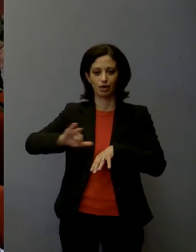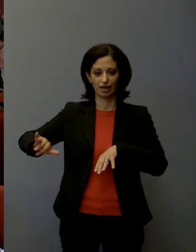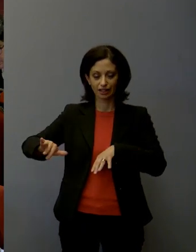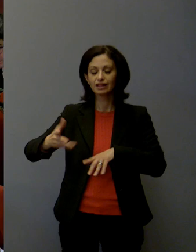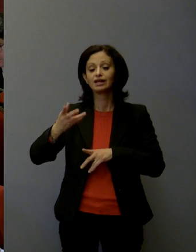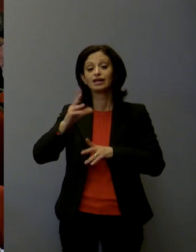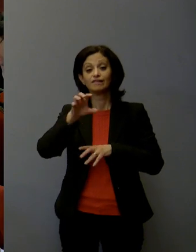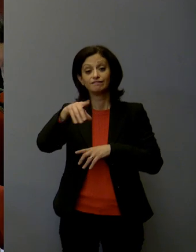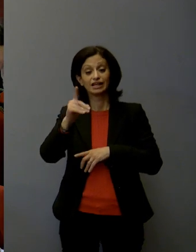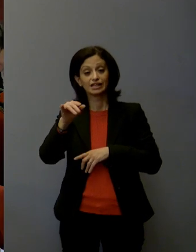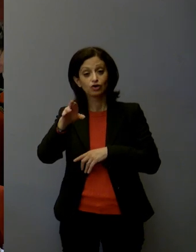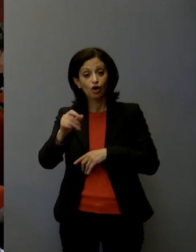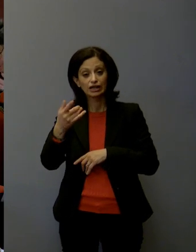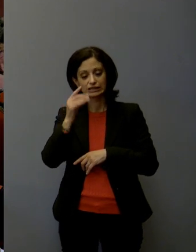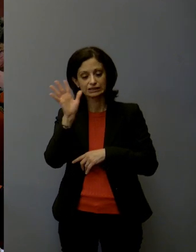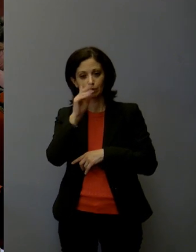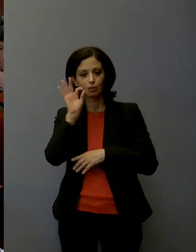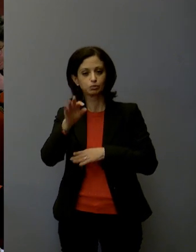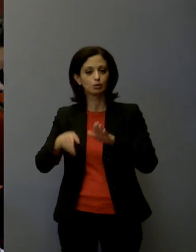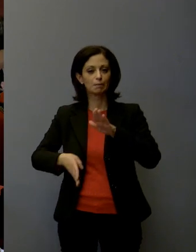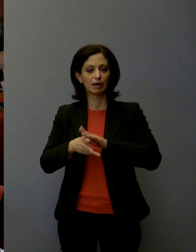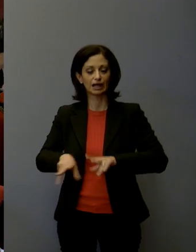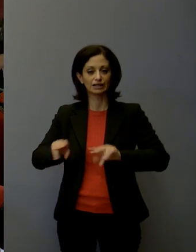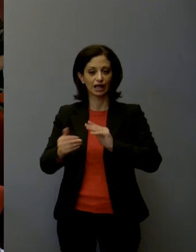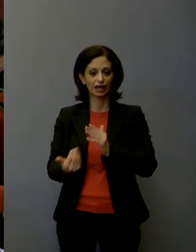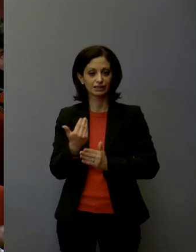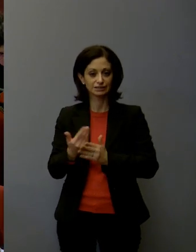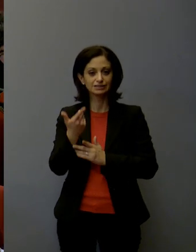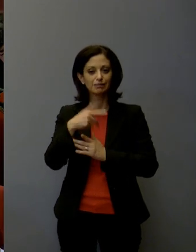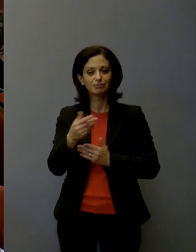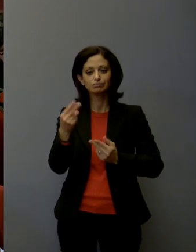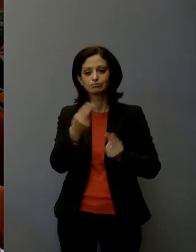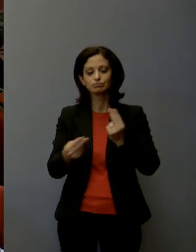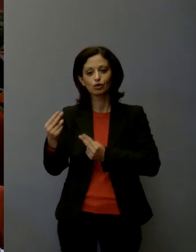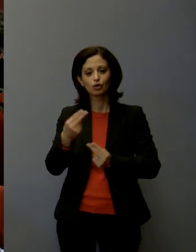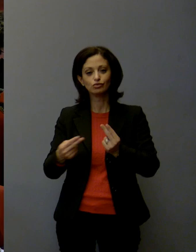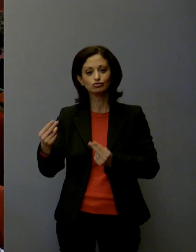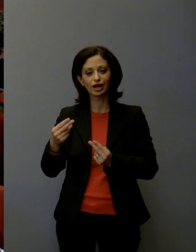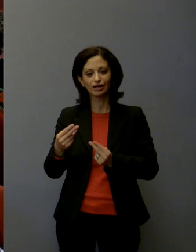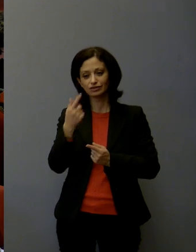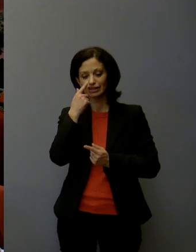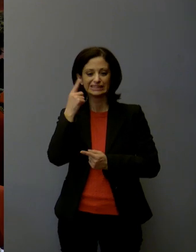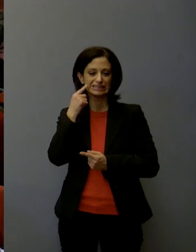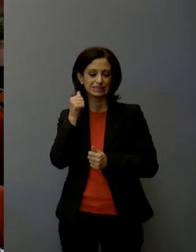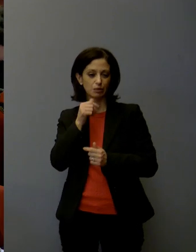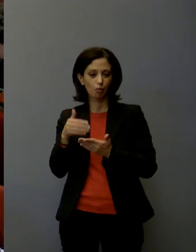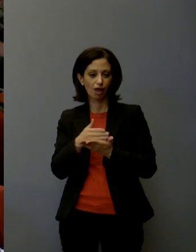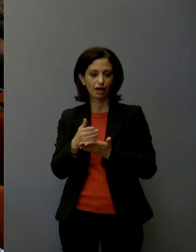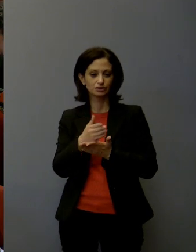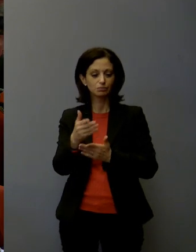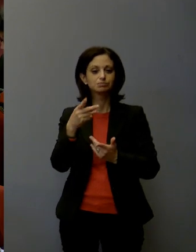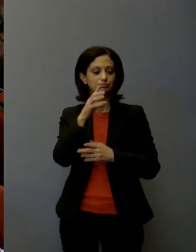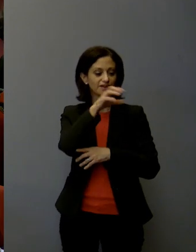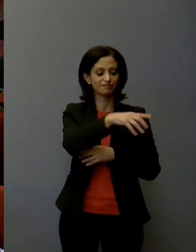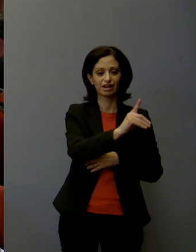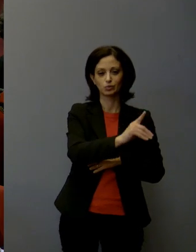un punto nuovo per avviare un progetto e simulando un po' il percorso che è stato fatto per guida Duchessa di Galliera